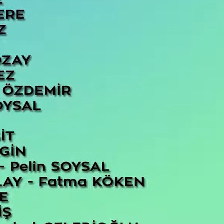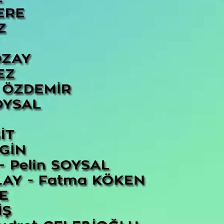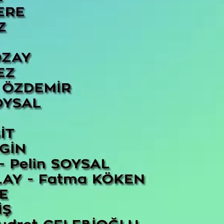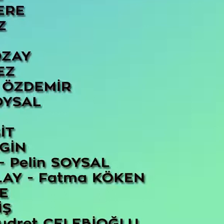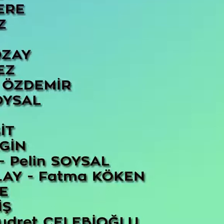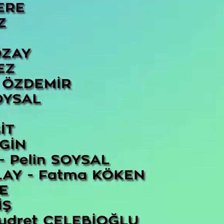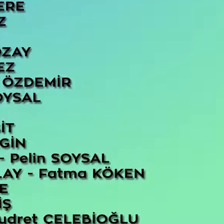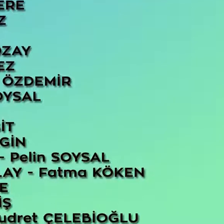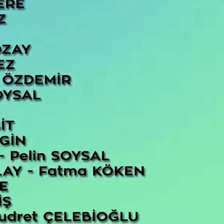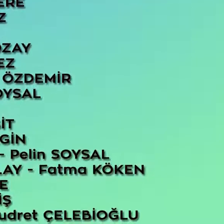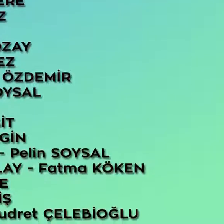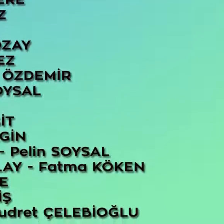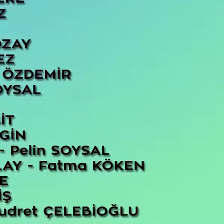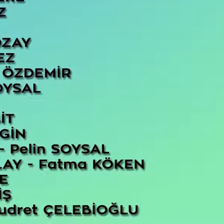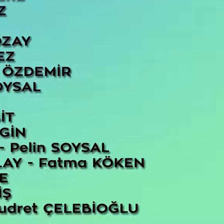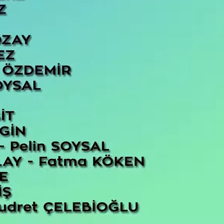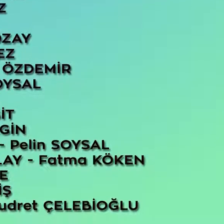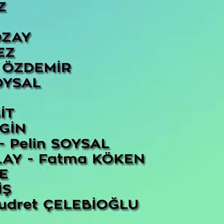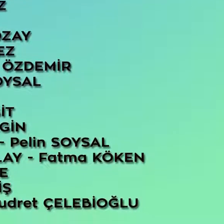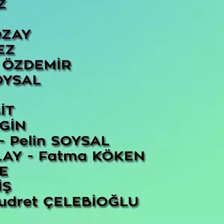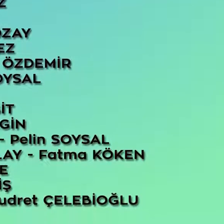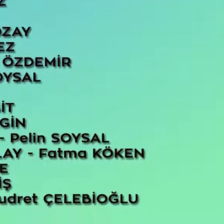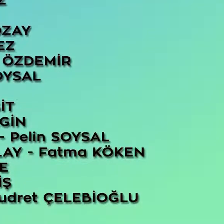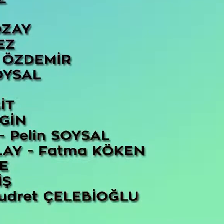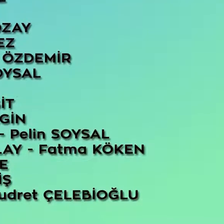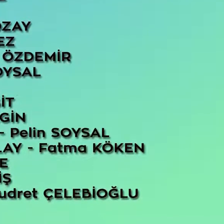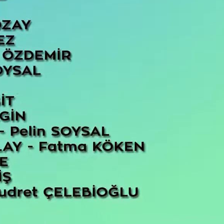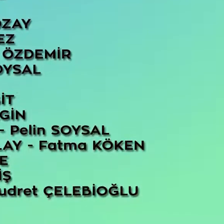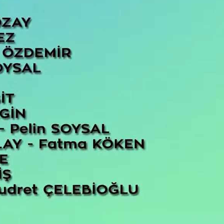Dede, ben Muttalip Söylemez.